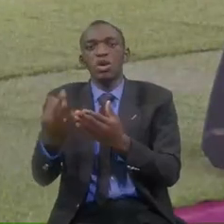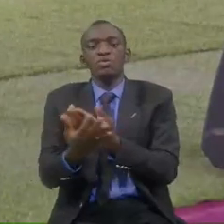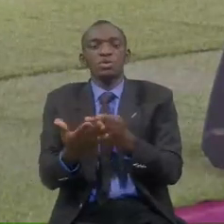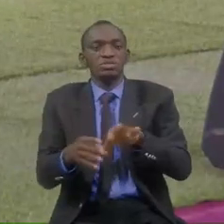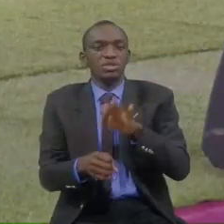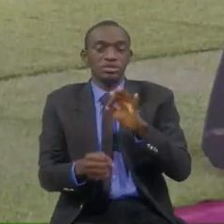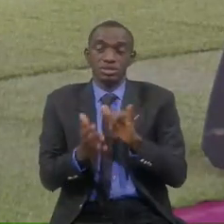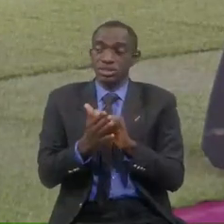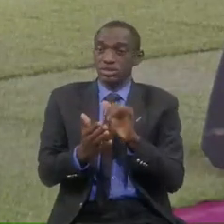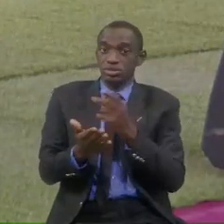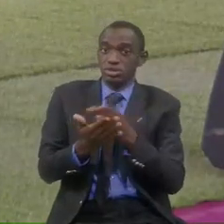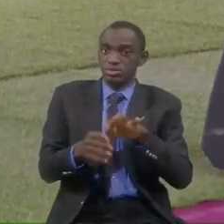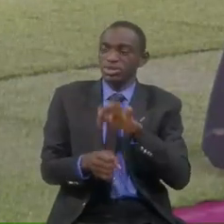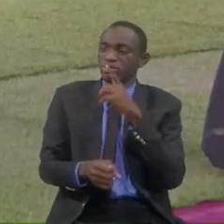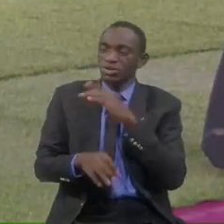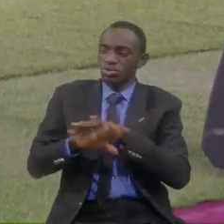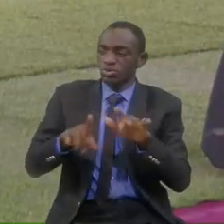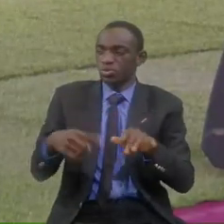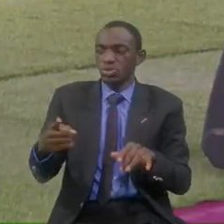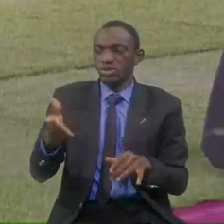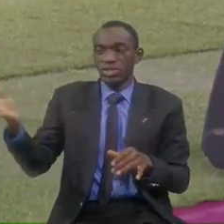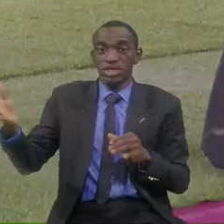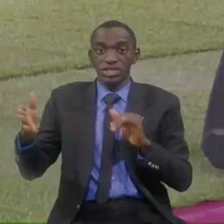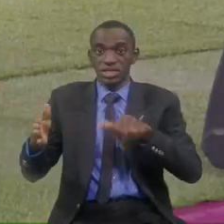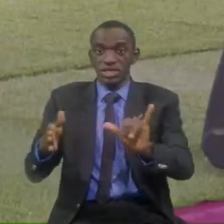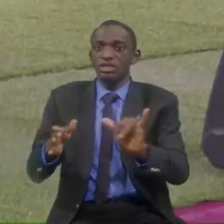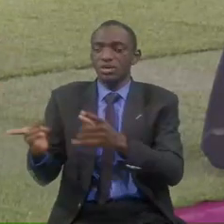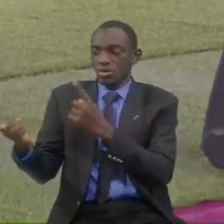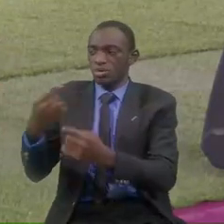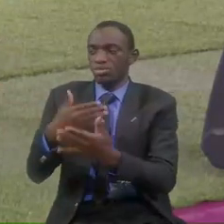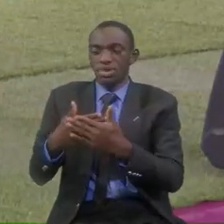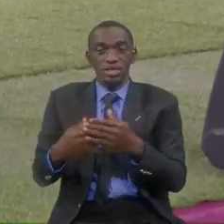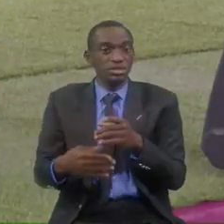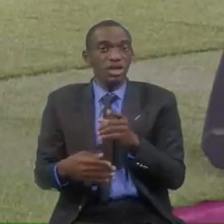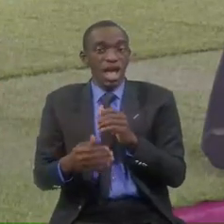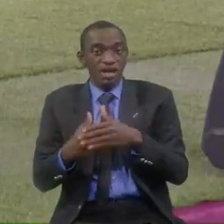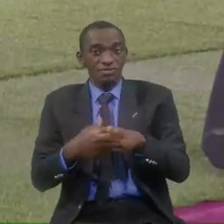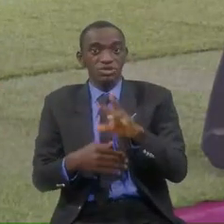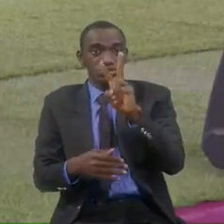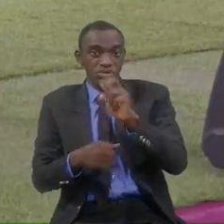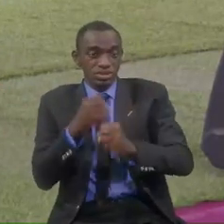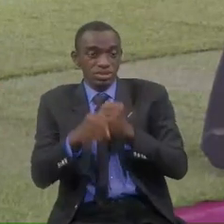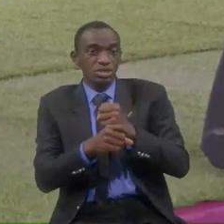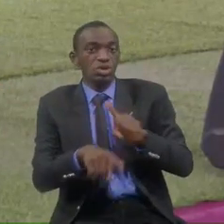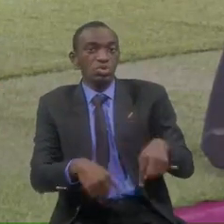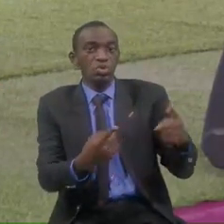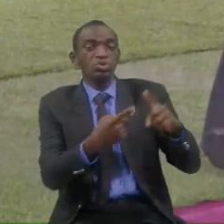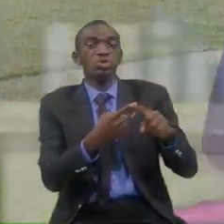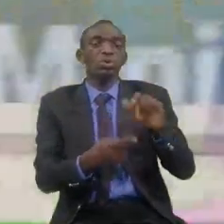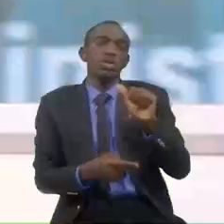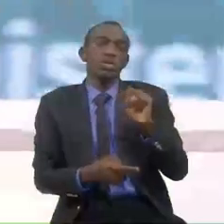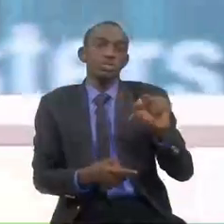Où est la conduite du Saint-Esprit? Ne va pas là-bas, viens ici. Après 2 ans, retourne en